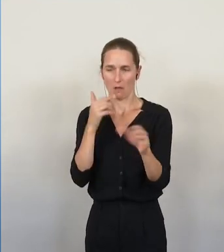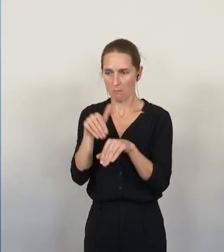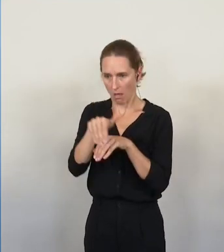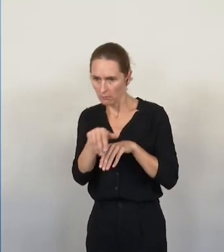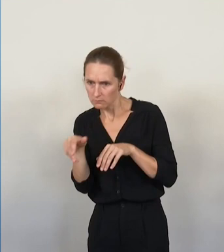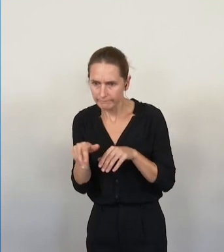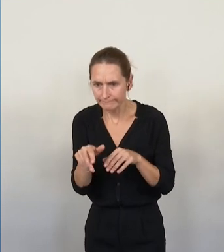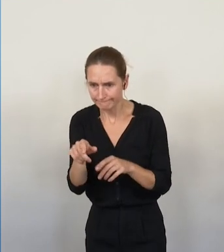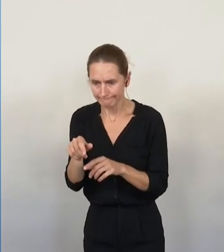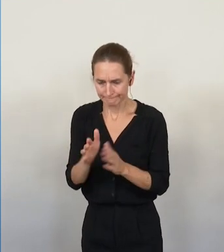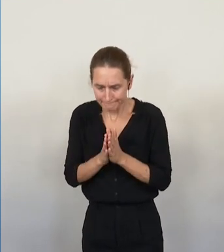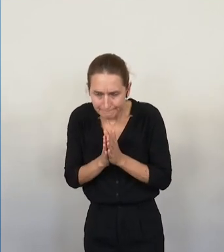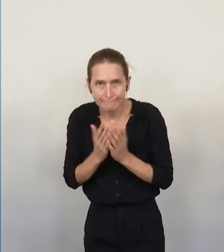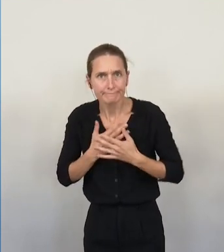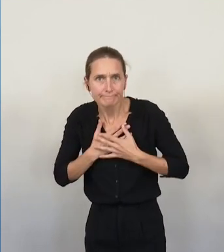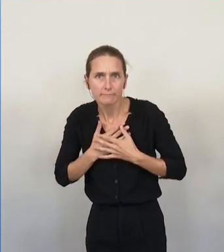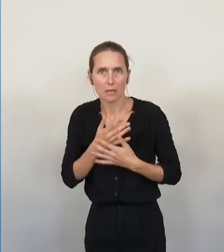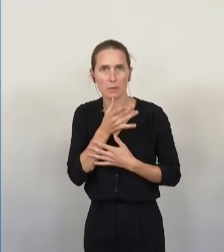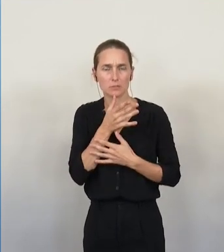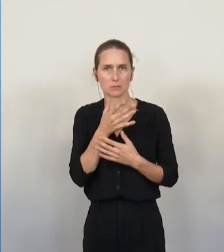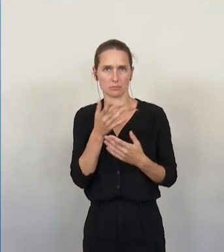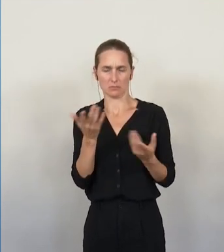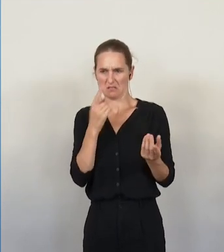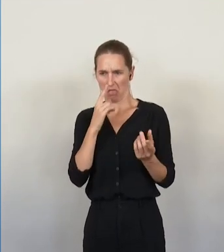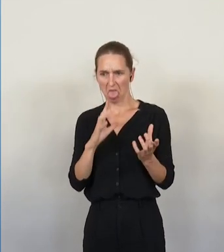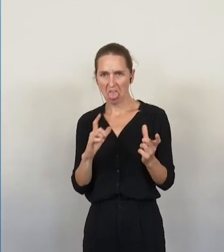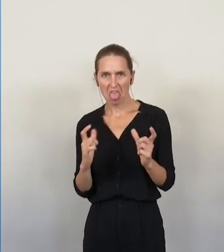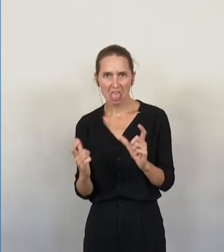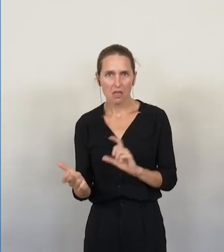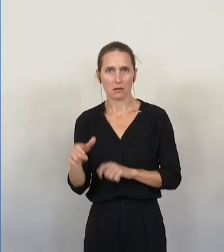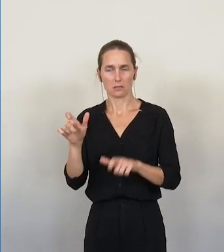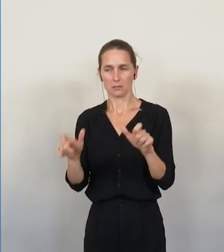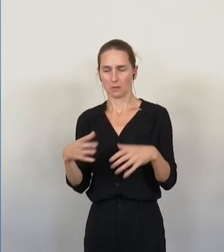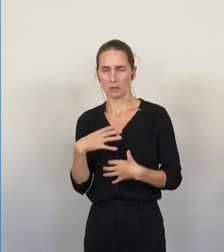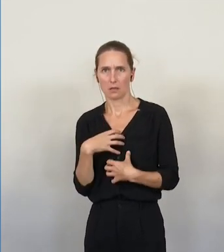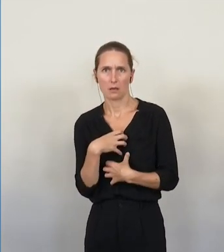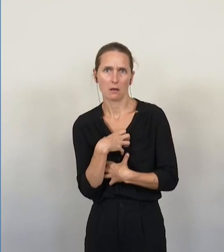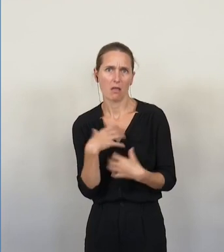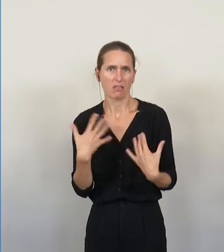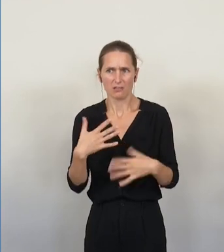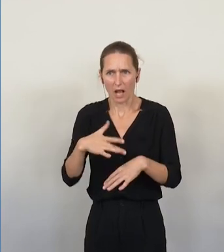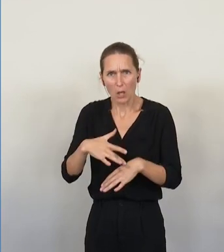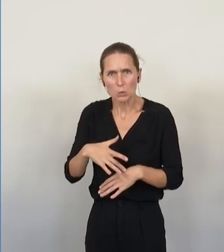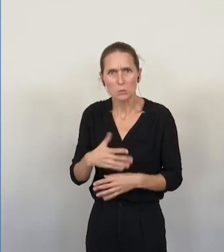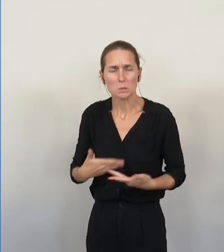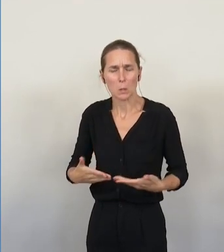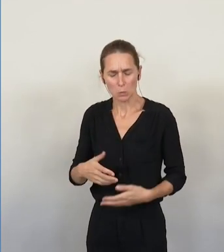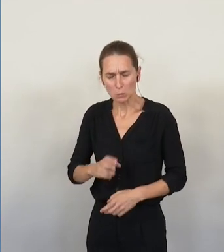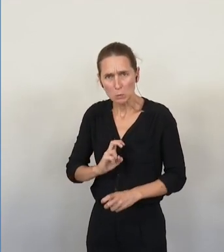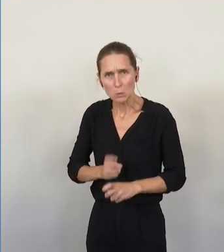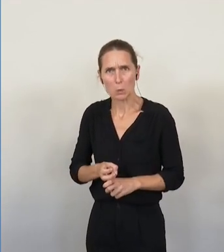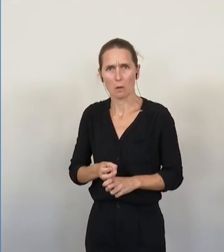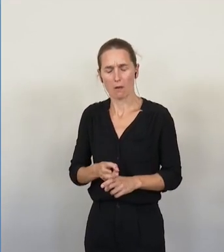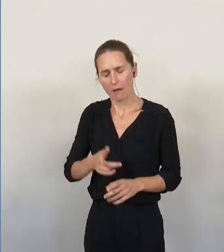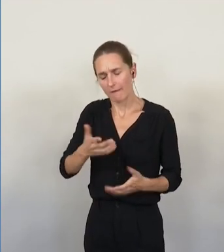ou donner cette image de désolation qui heurte la sensibilité de ceux déjà très affectés qui viennent honorer un